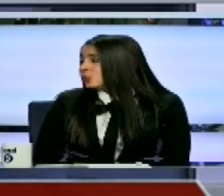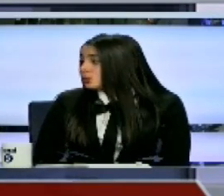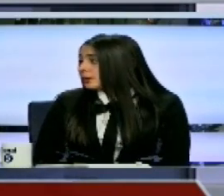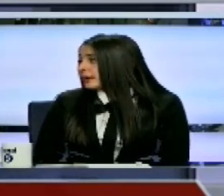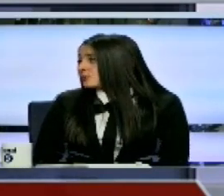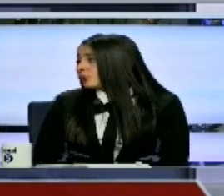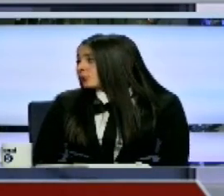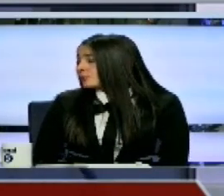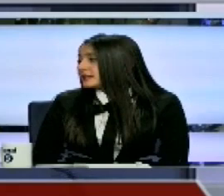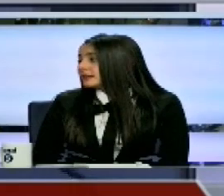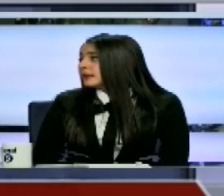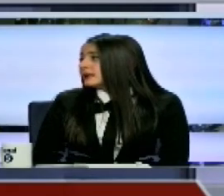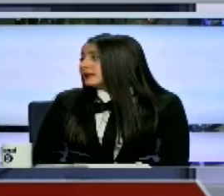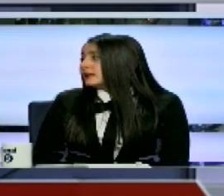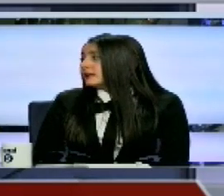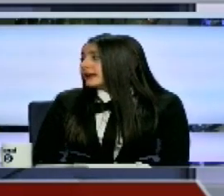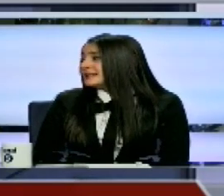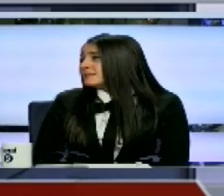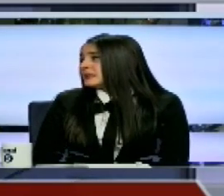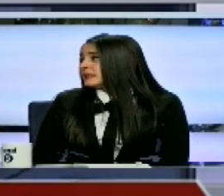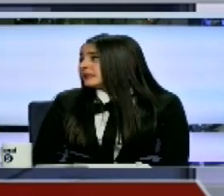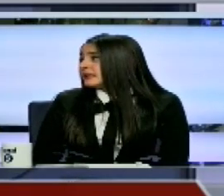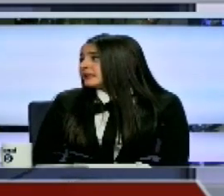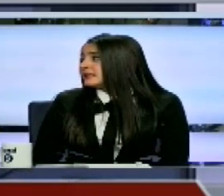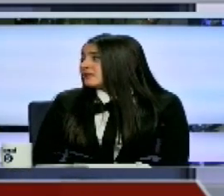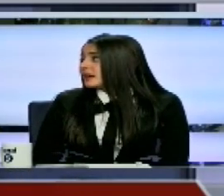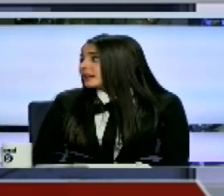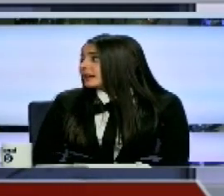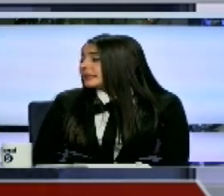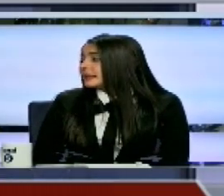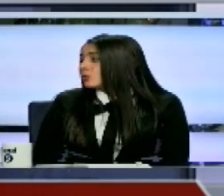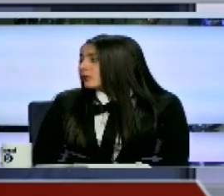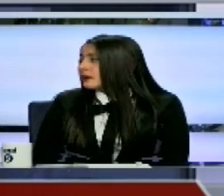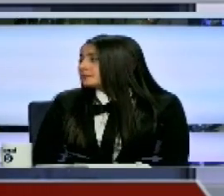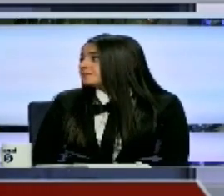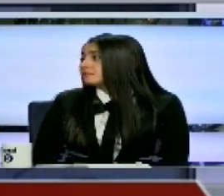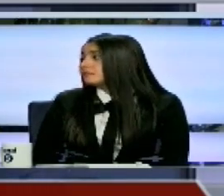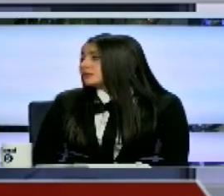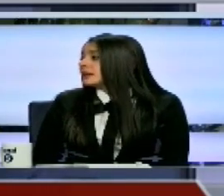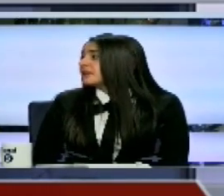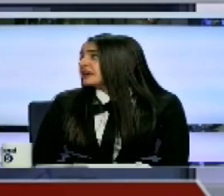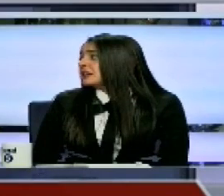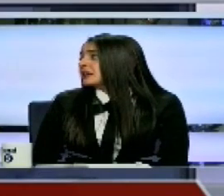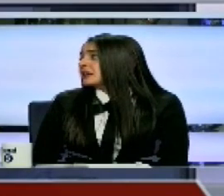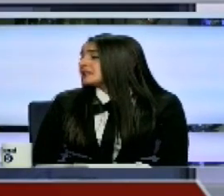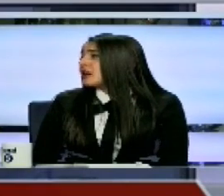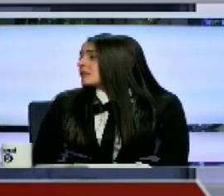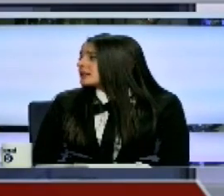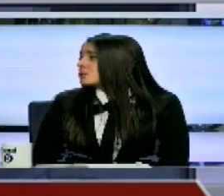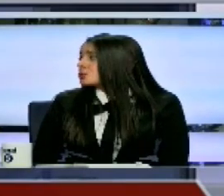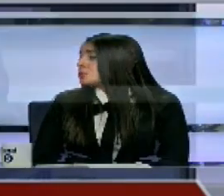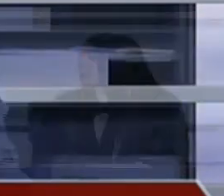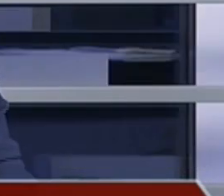çok üzülerek söylüyorum ki, eğitimlerini ileri seviyelere getiremiyorlar. Ve